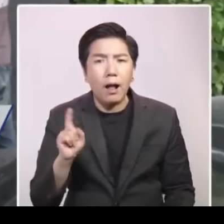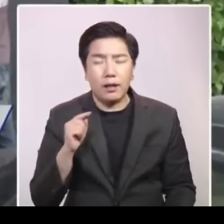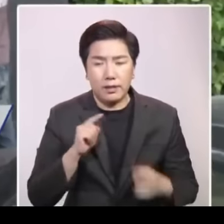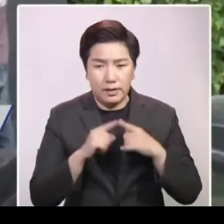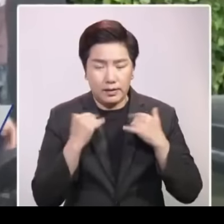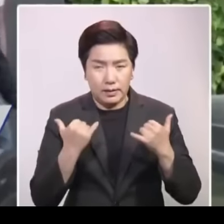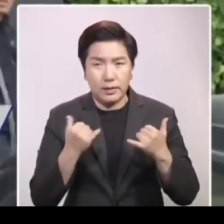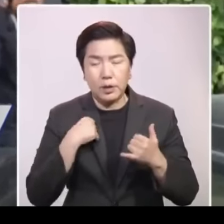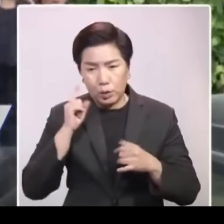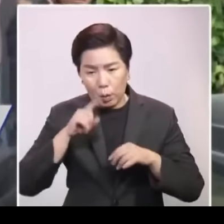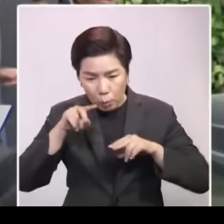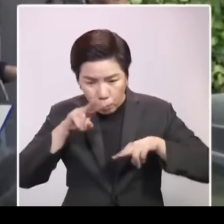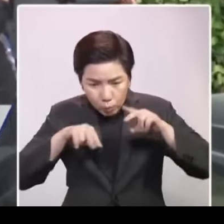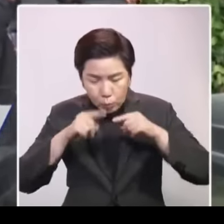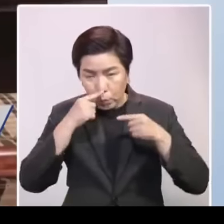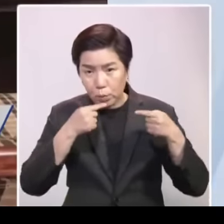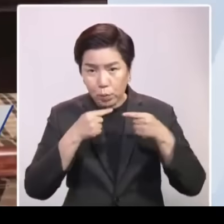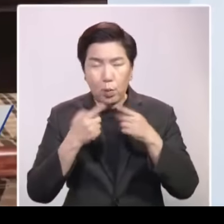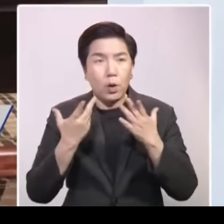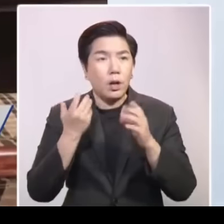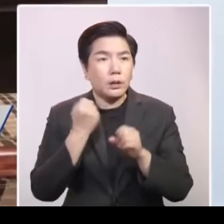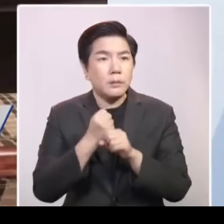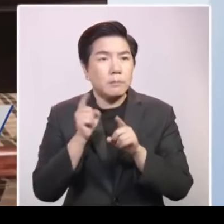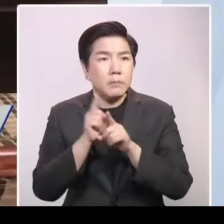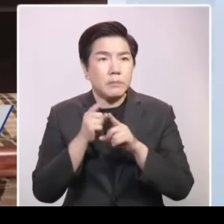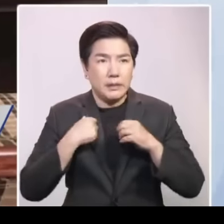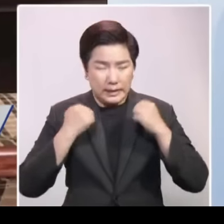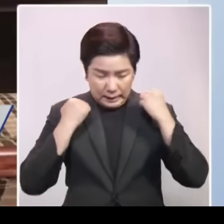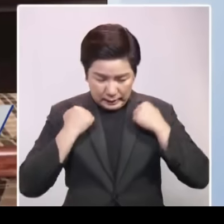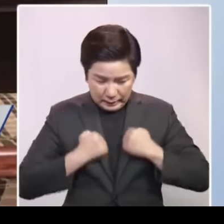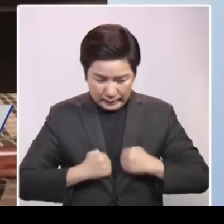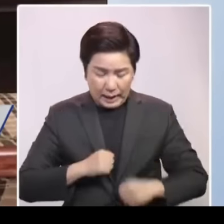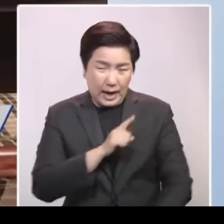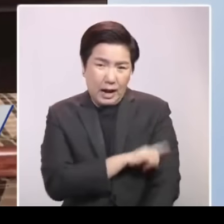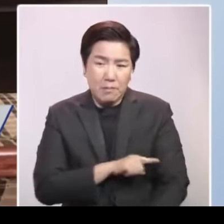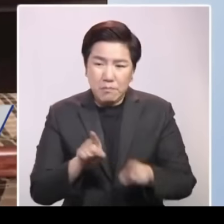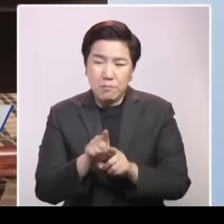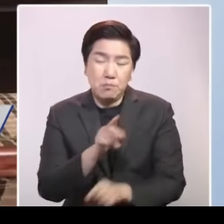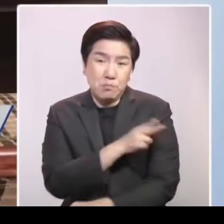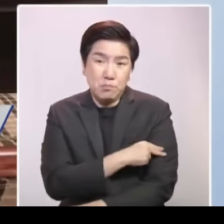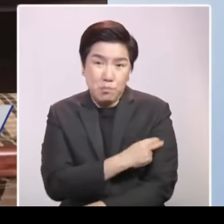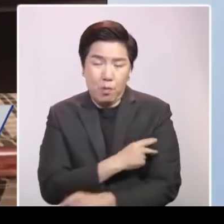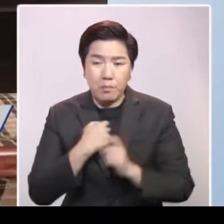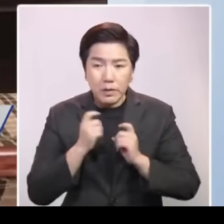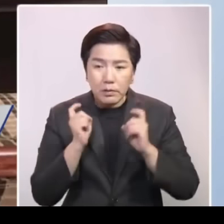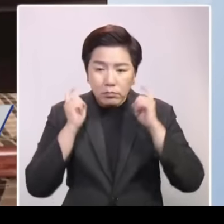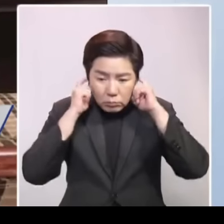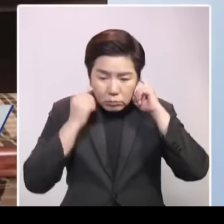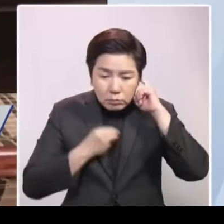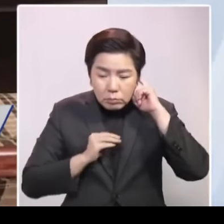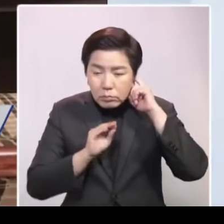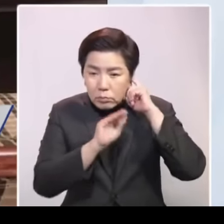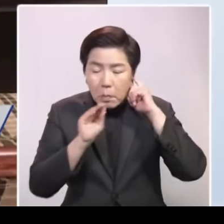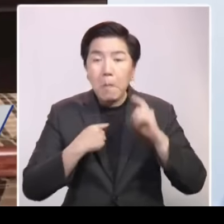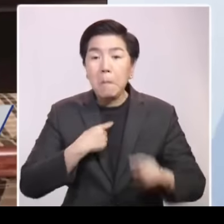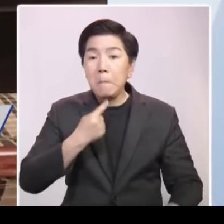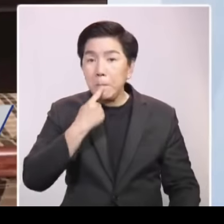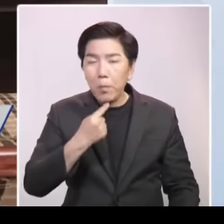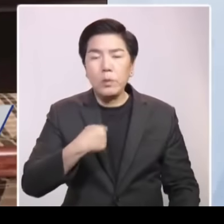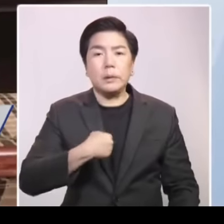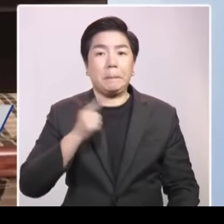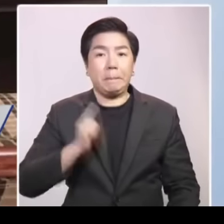คะใช่ฮะก็ต้องตรวจสอบกันต่อนะแล้วไหนจะมีการใส่ชุดกราวดใส่หูฟังหมอแล้วก็ยังพูดว่าตัวเองคือหมออันนี้